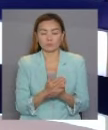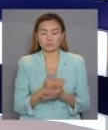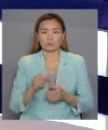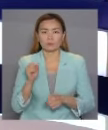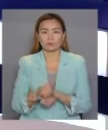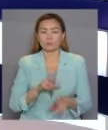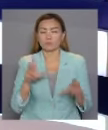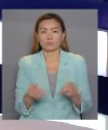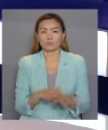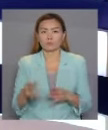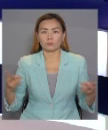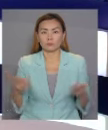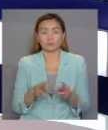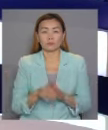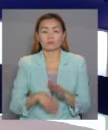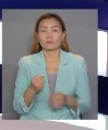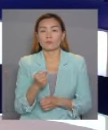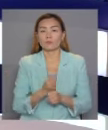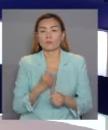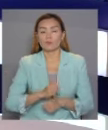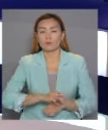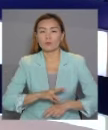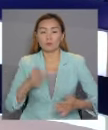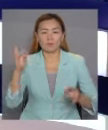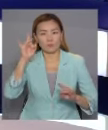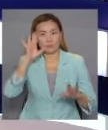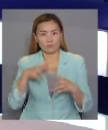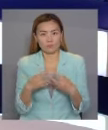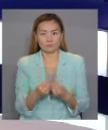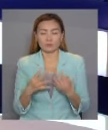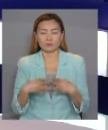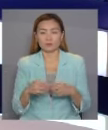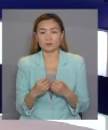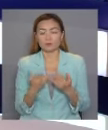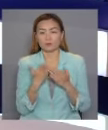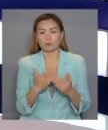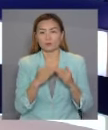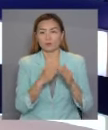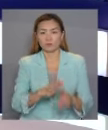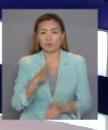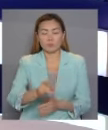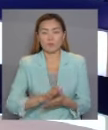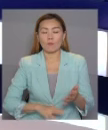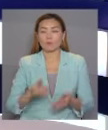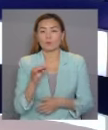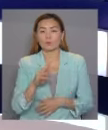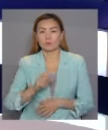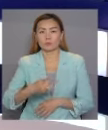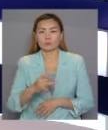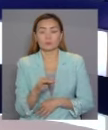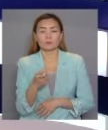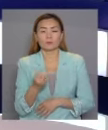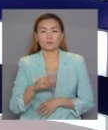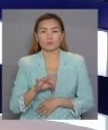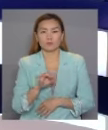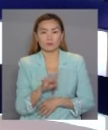берілген уәделерін орындау. Оның бірі әлеуметтік жағынан аз қамтылған мұқтаж отбасыға баспана беру. Сондай-ақ Құрманғазы ауданы Байтарал